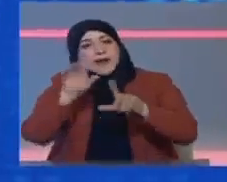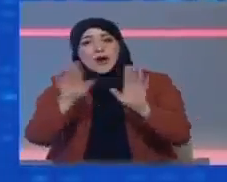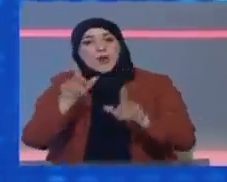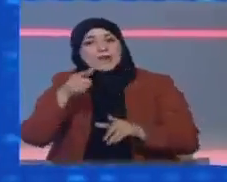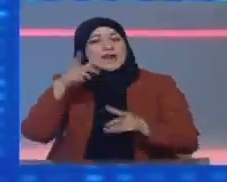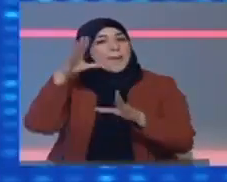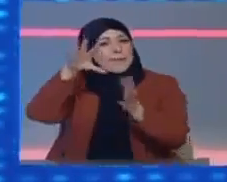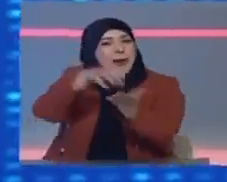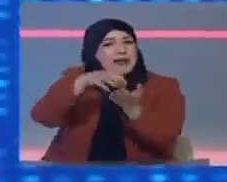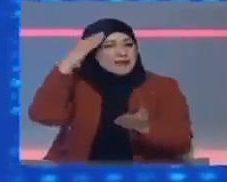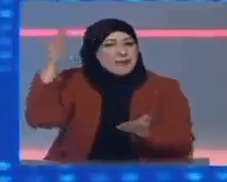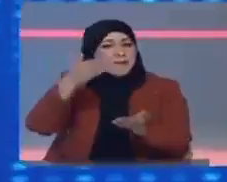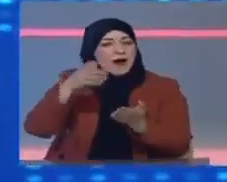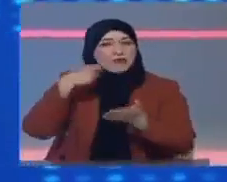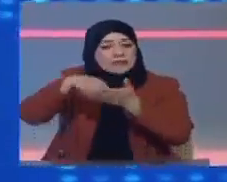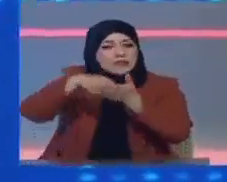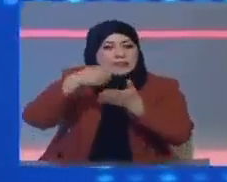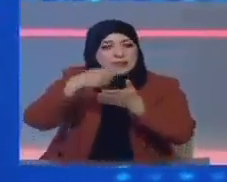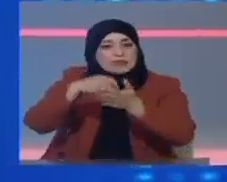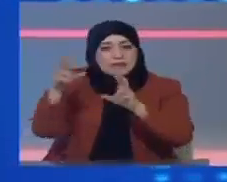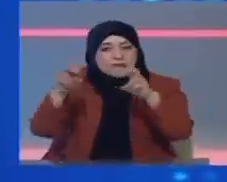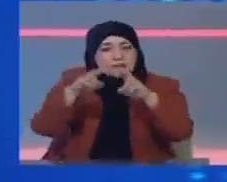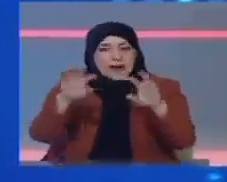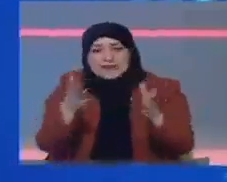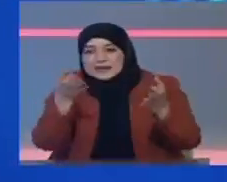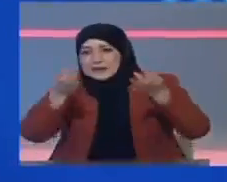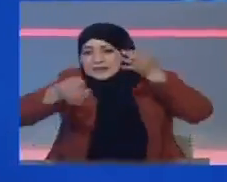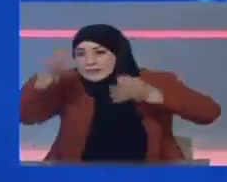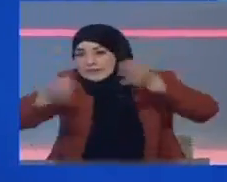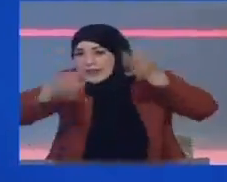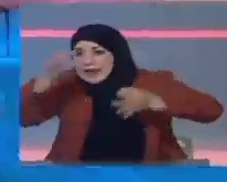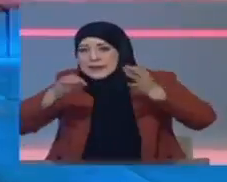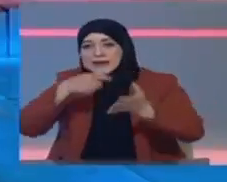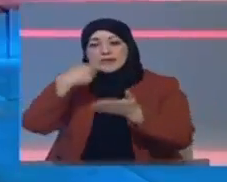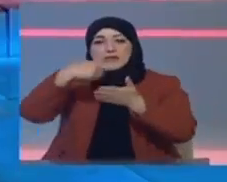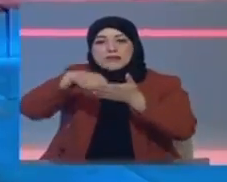القصعه وبحثا بحث في اليات تعديل السوق